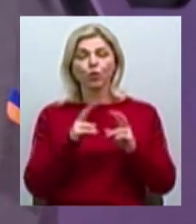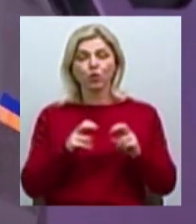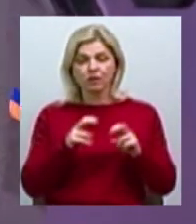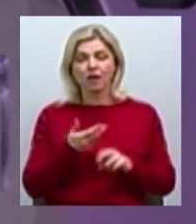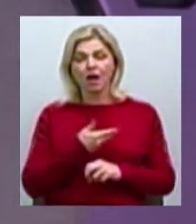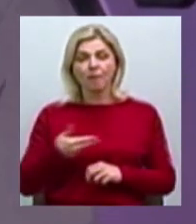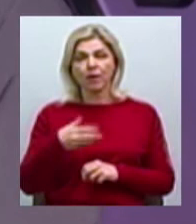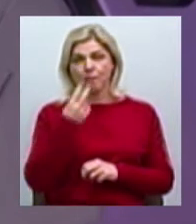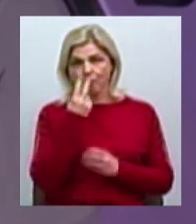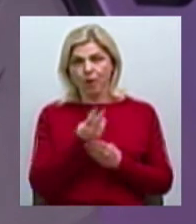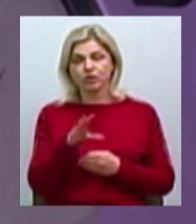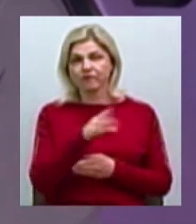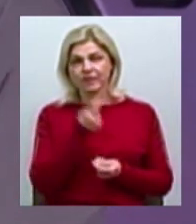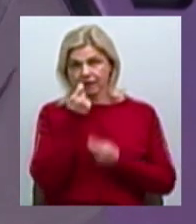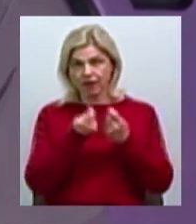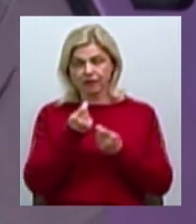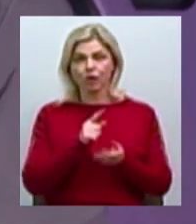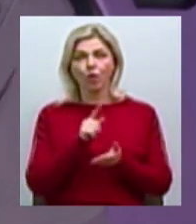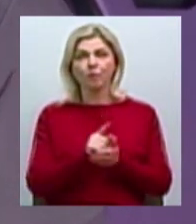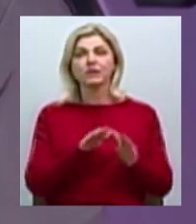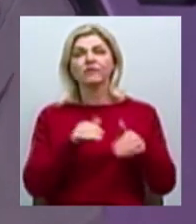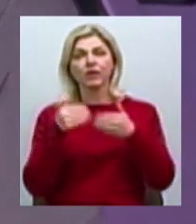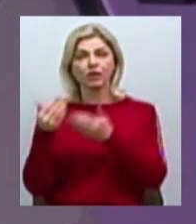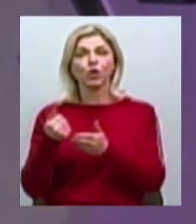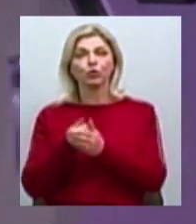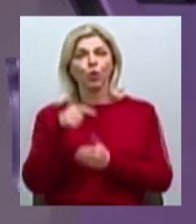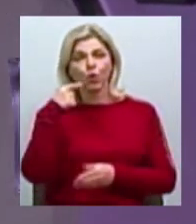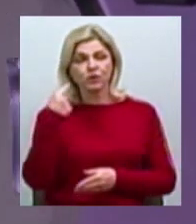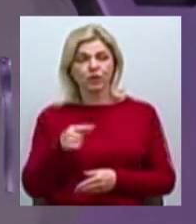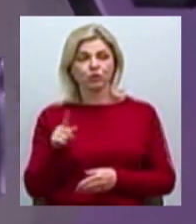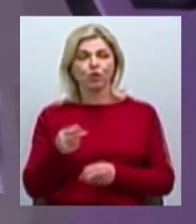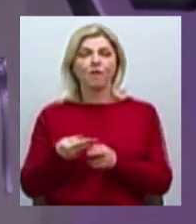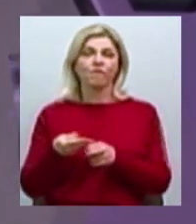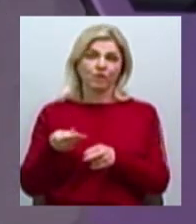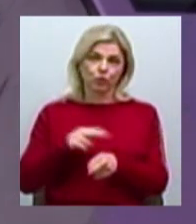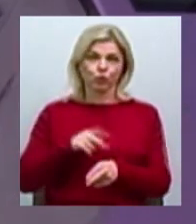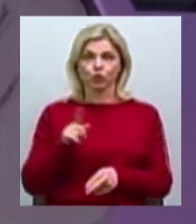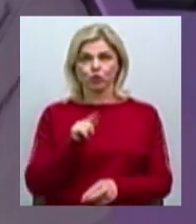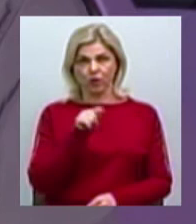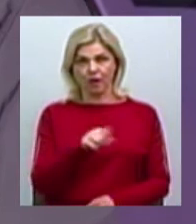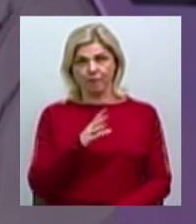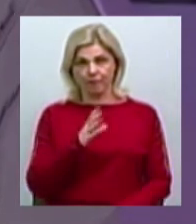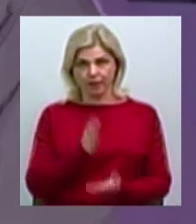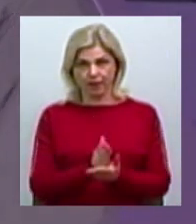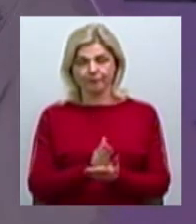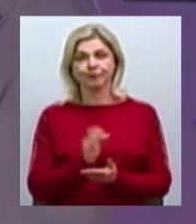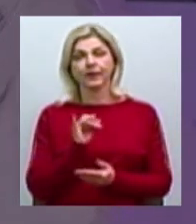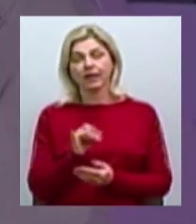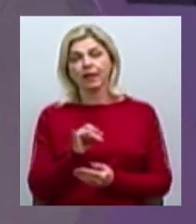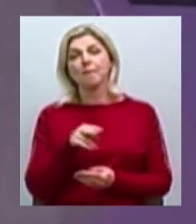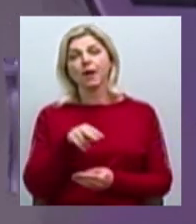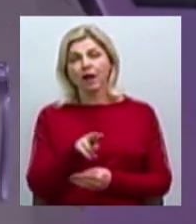побачимо всі деталі, ми обов'язково звернемось до російської сторони, щоб нам повернули все, що там є. А між іншим, паралельно ми